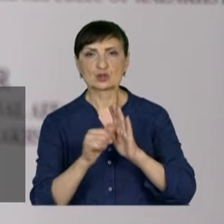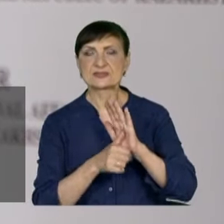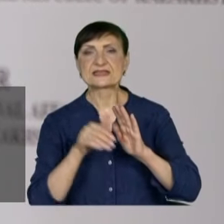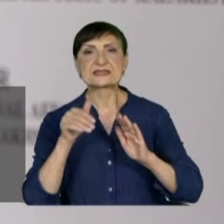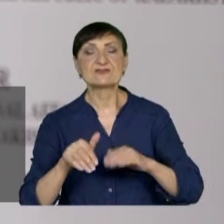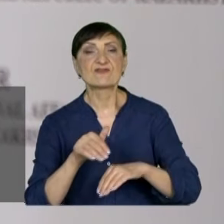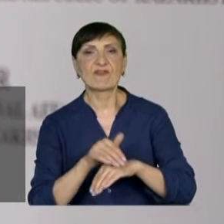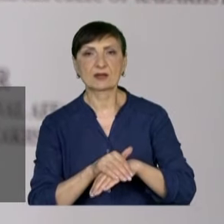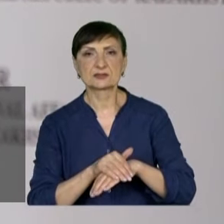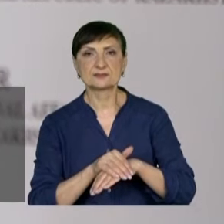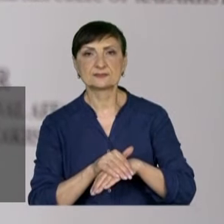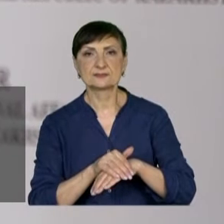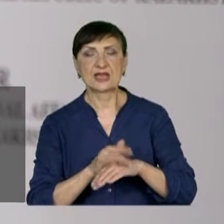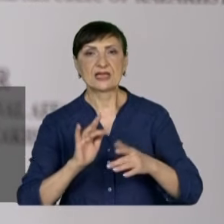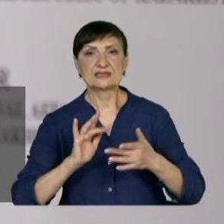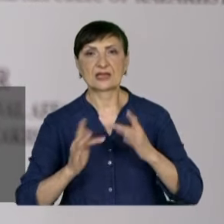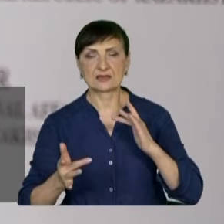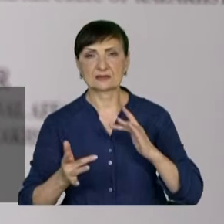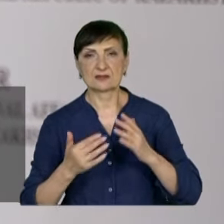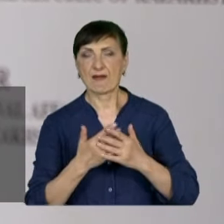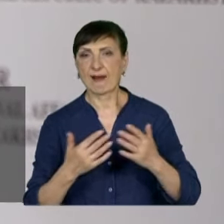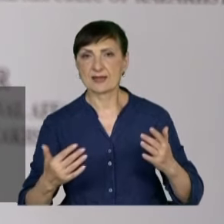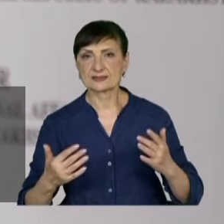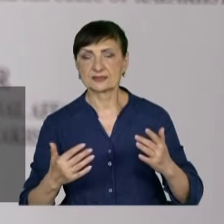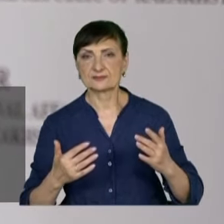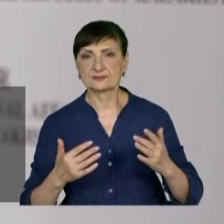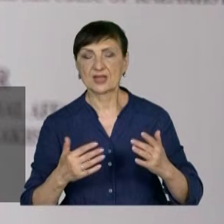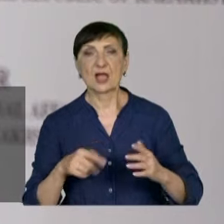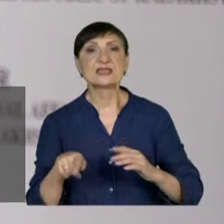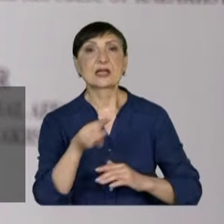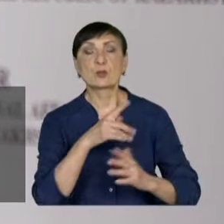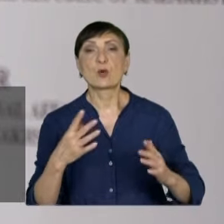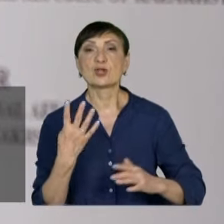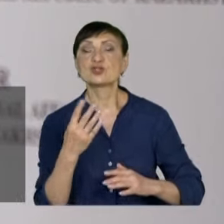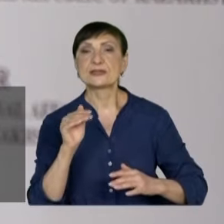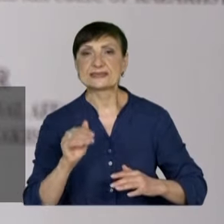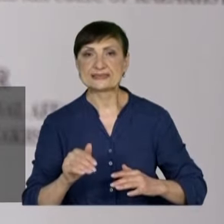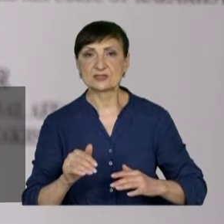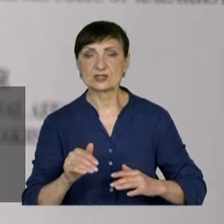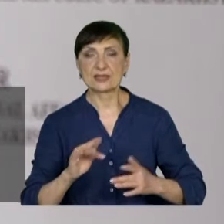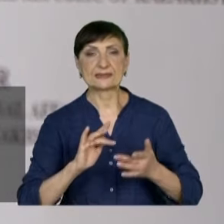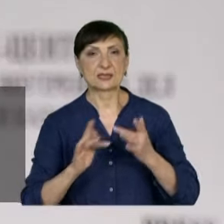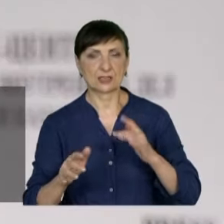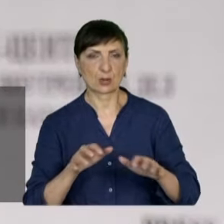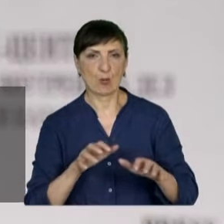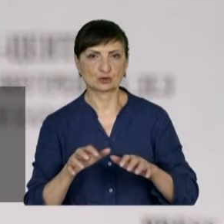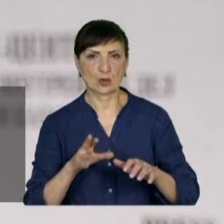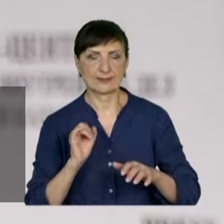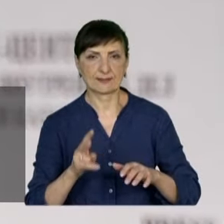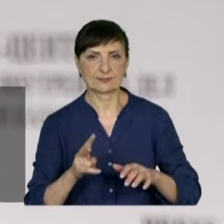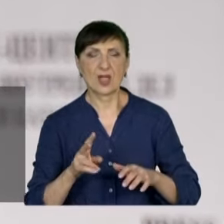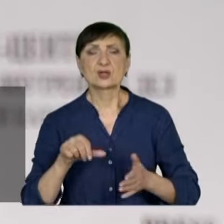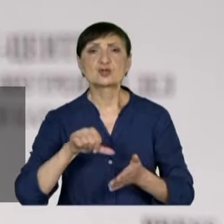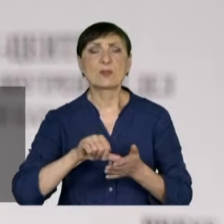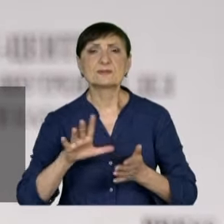фактов интернет-ресурсов противоправного характера, из которых более 4 тысяч по интернет-мошенничествам. Чтобы не стать